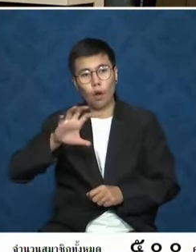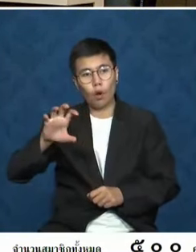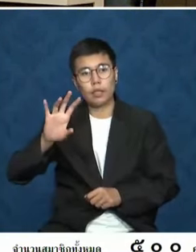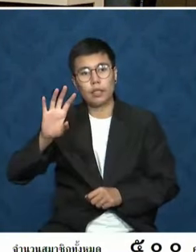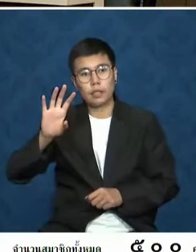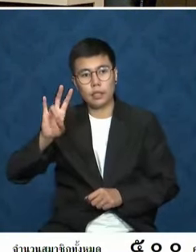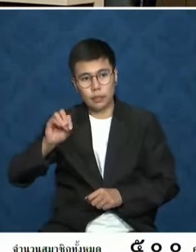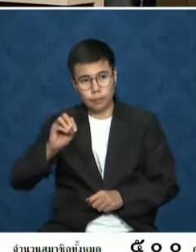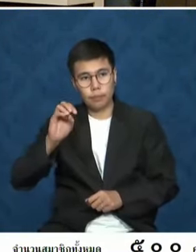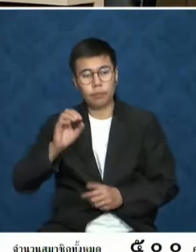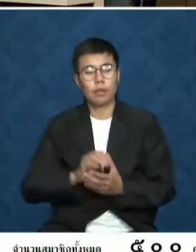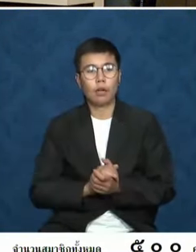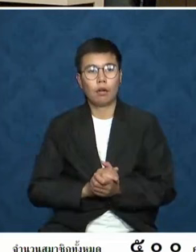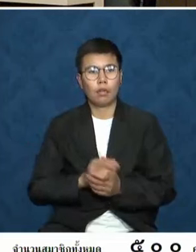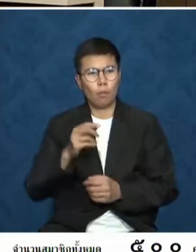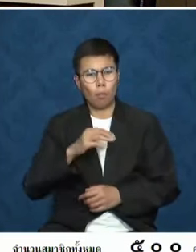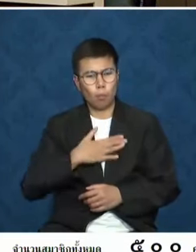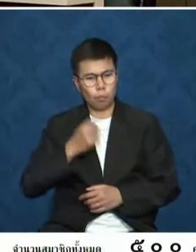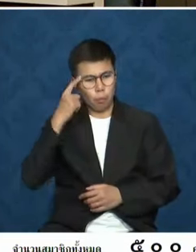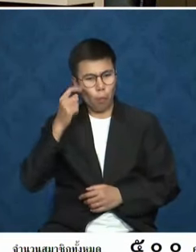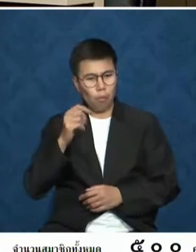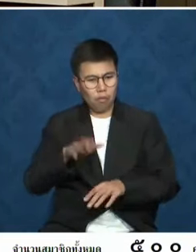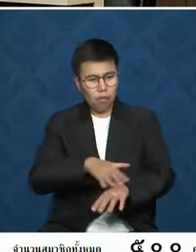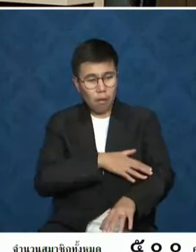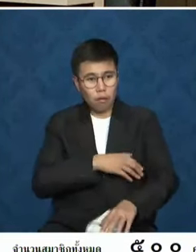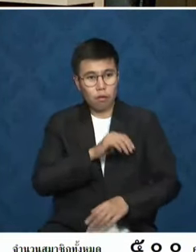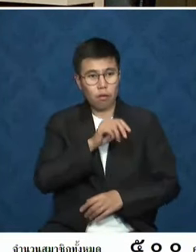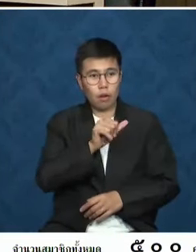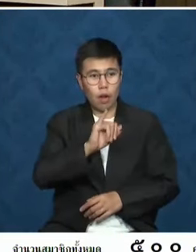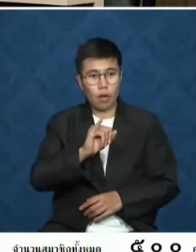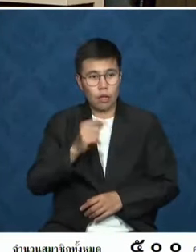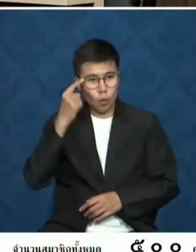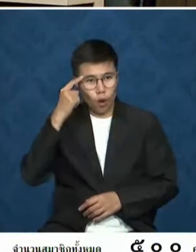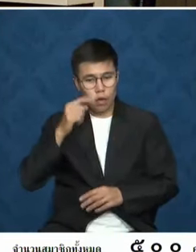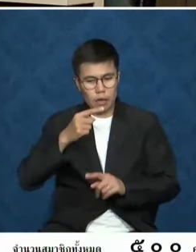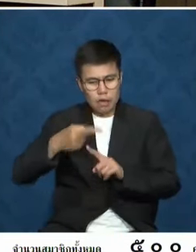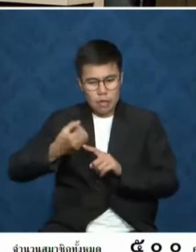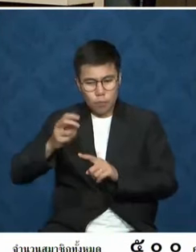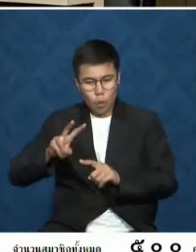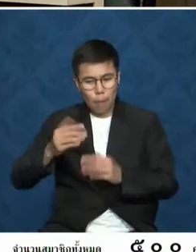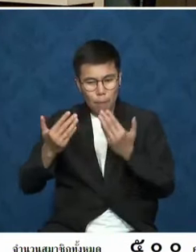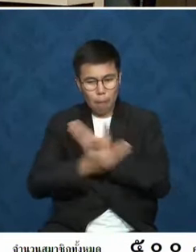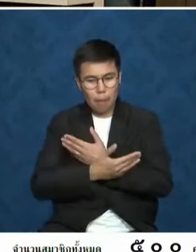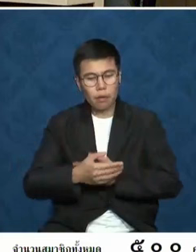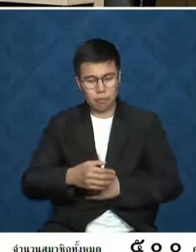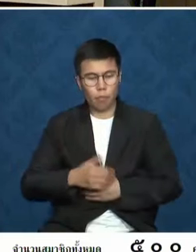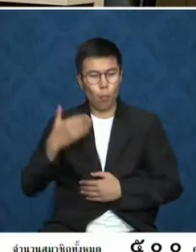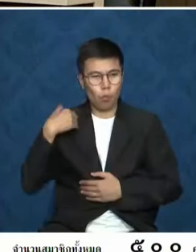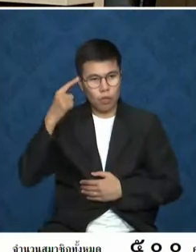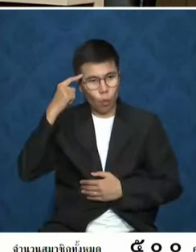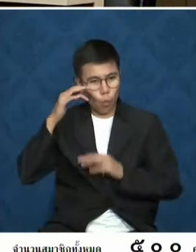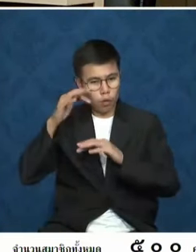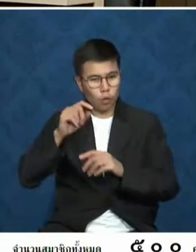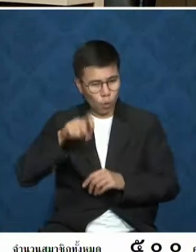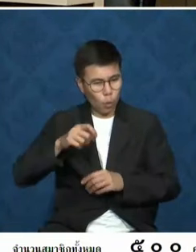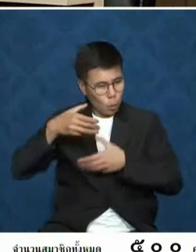เี่ยมัานไปไครับ ผมวา AIนี่ย เพๆ ปลายปีนกตองเปลี่ยนอยแล้ครับผมหวงวท่านคงทบ